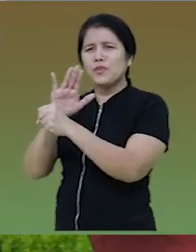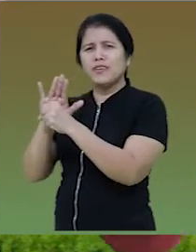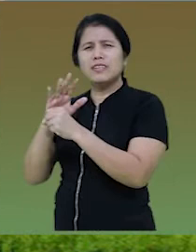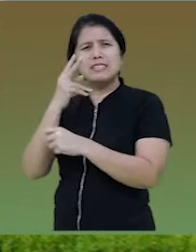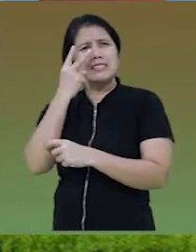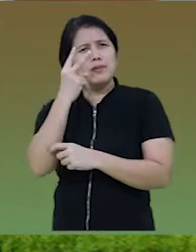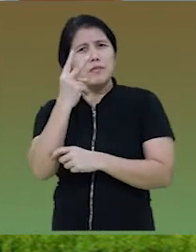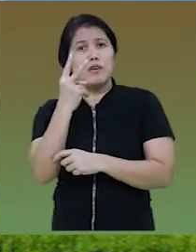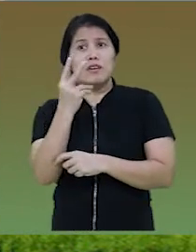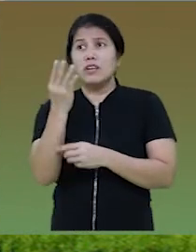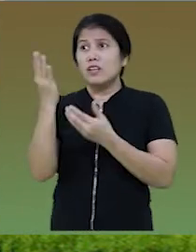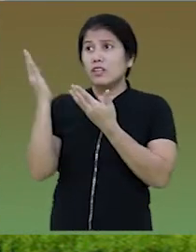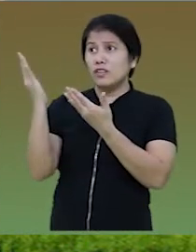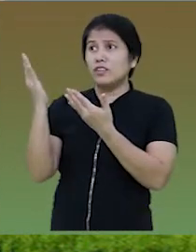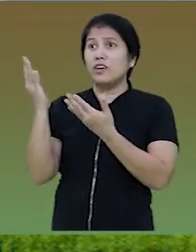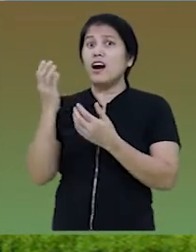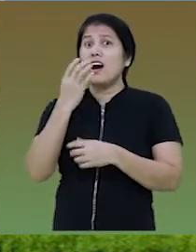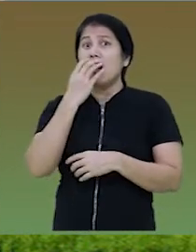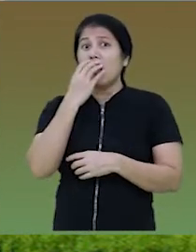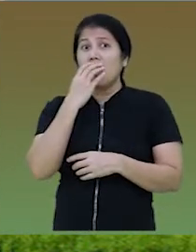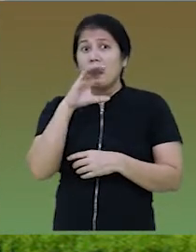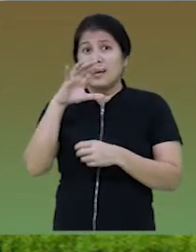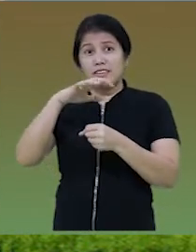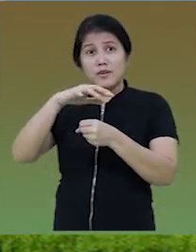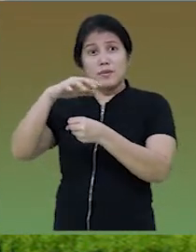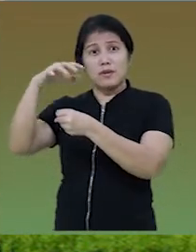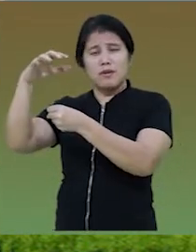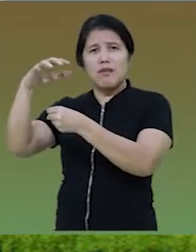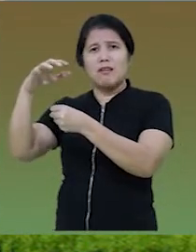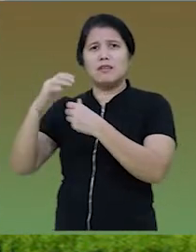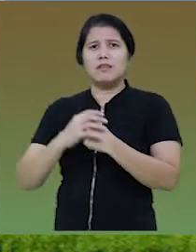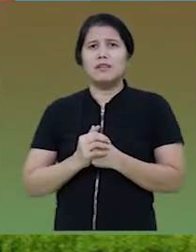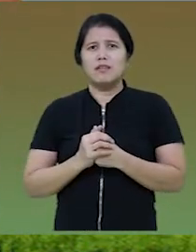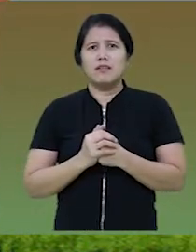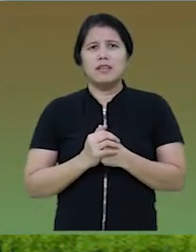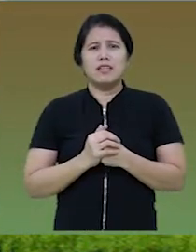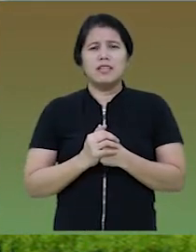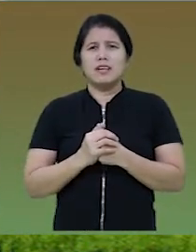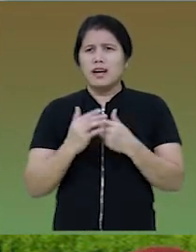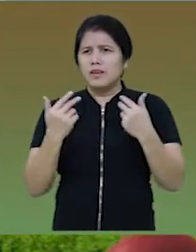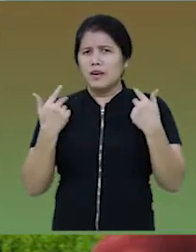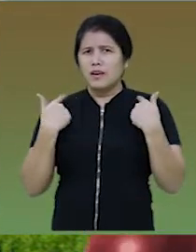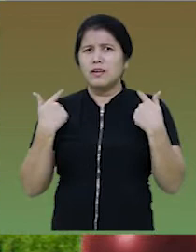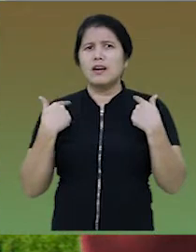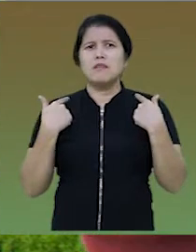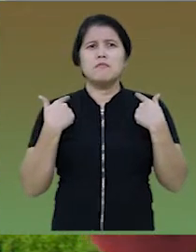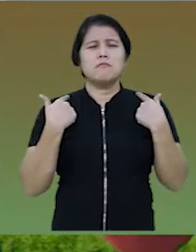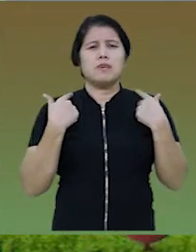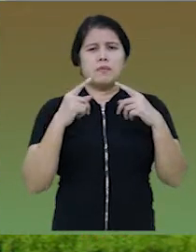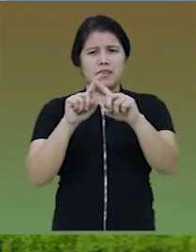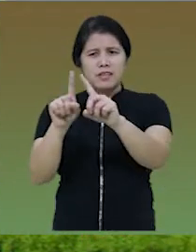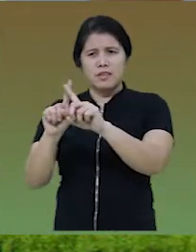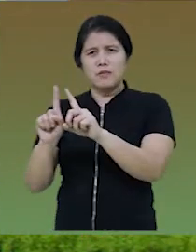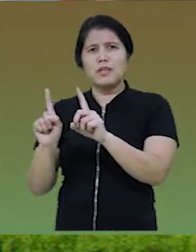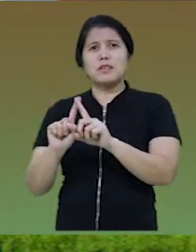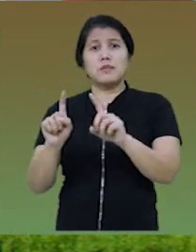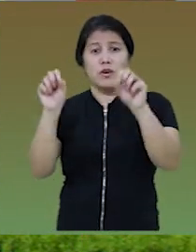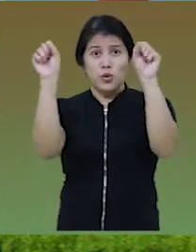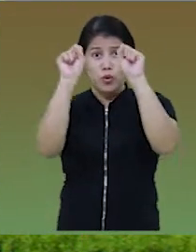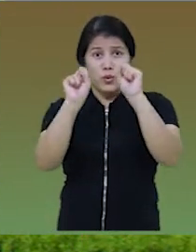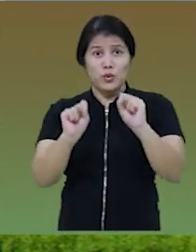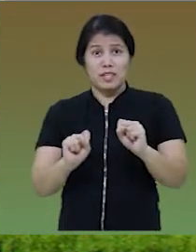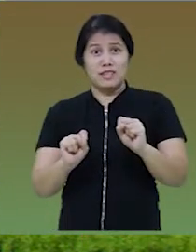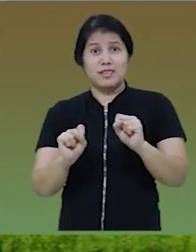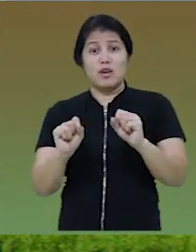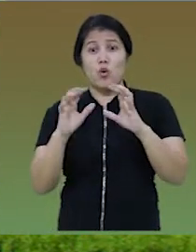Tingnan mo, parang iyon yatang hot air balloon. Sa paligid siya, may mga lobo na iba't ibang hugis.